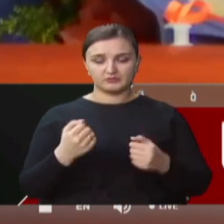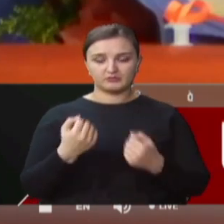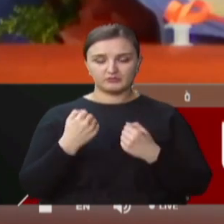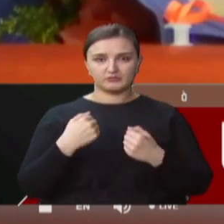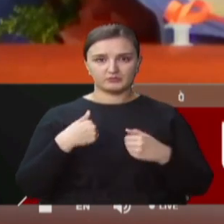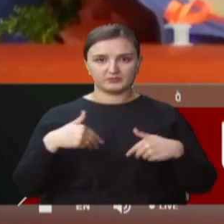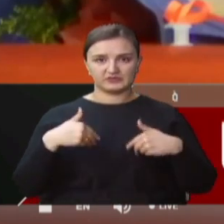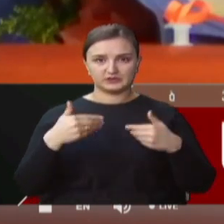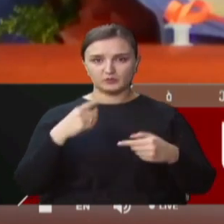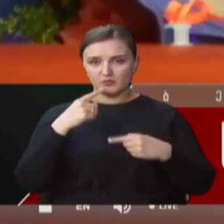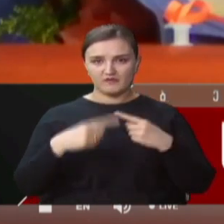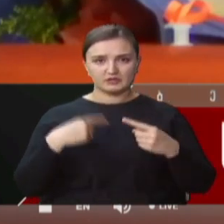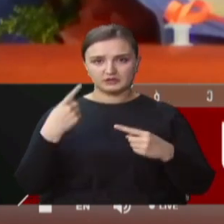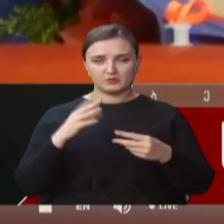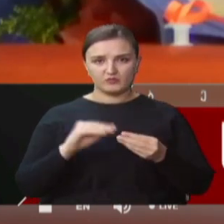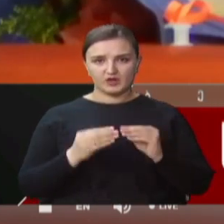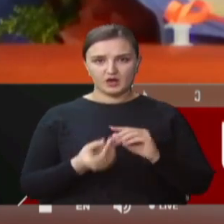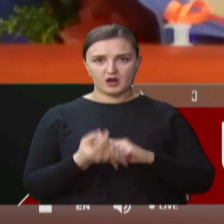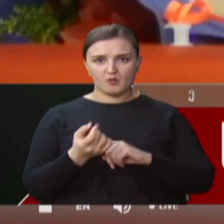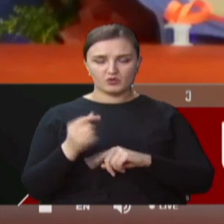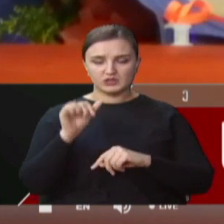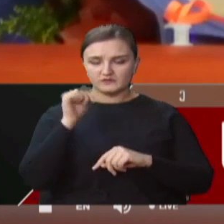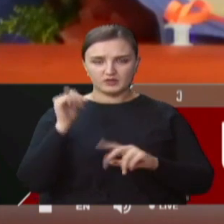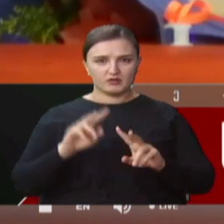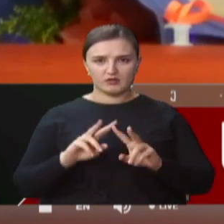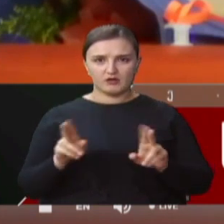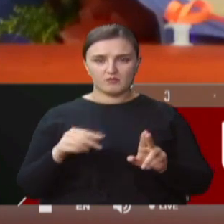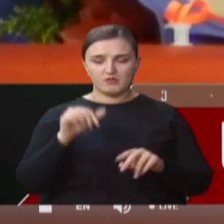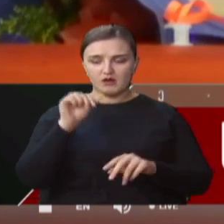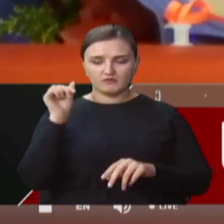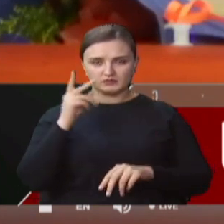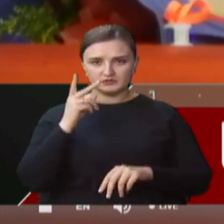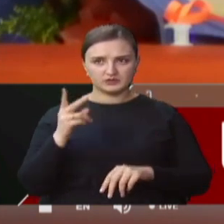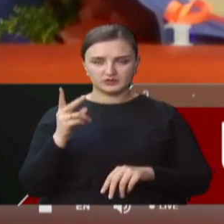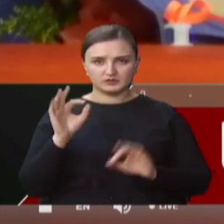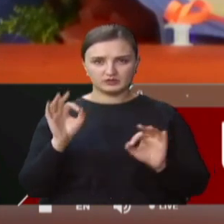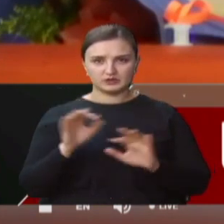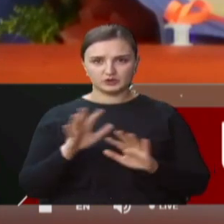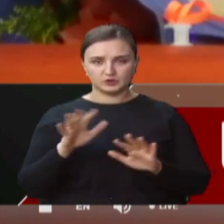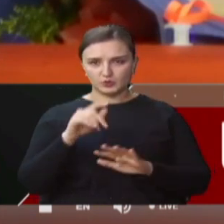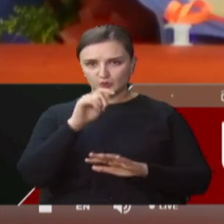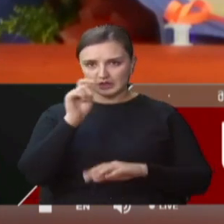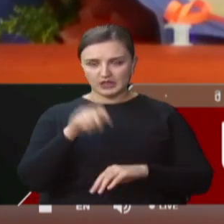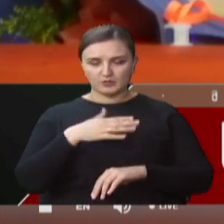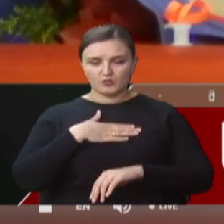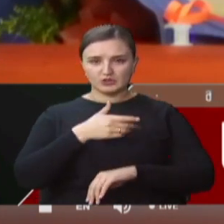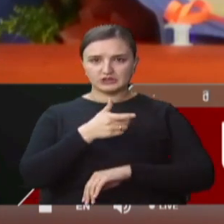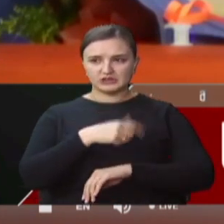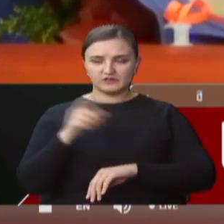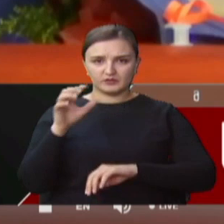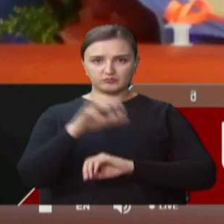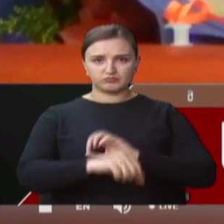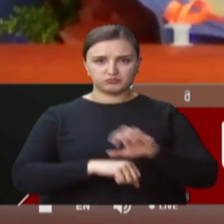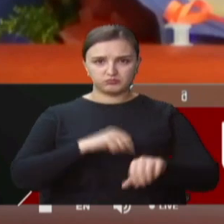ikneba gamotsovebit savse, iseve rogorts tsina tseli. Gasul tsas chven nakhet gaumartsrebeli agresia chveni tsevri Ukrainis misamartit.